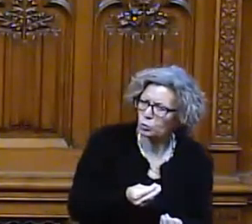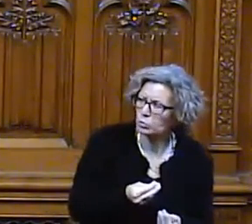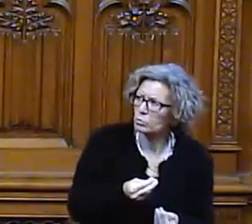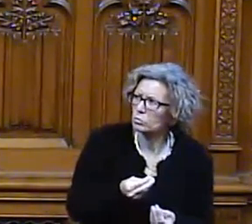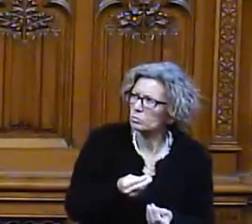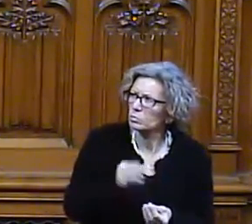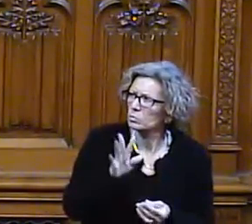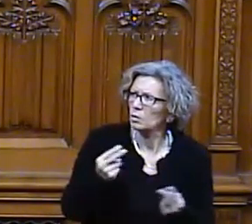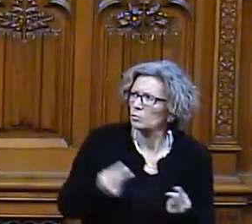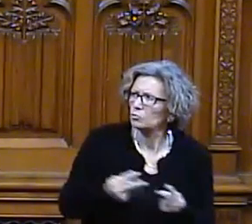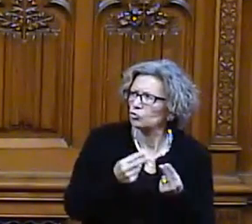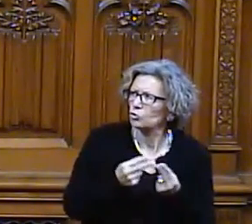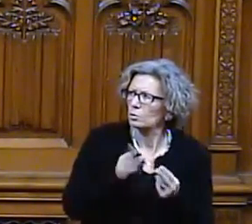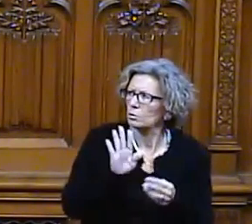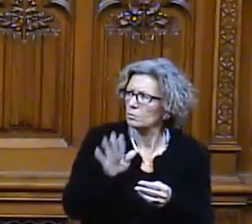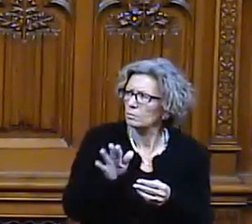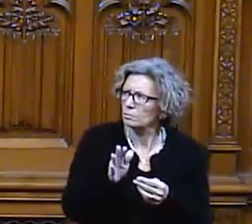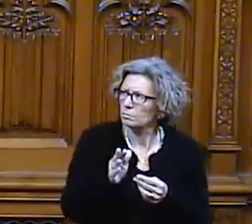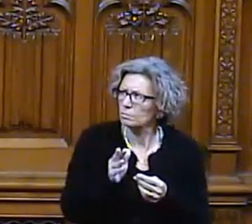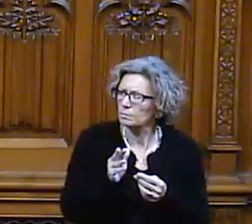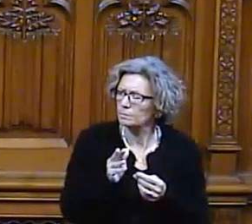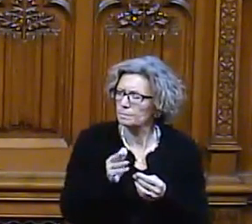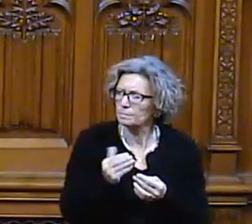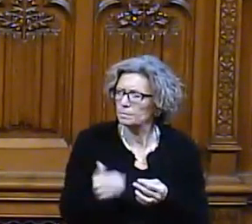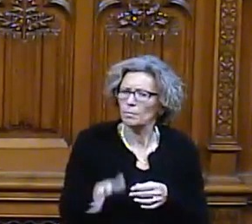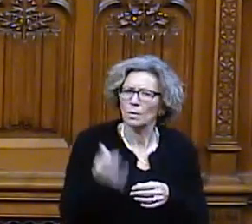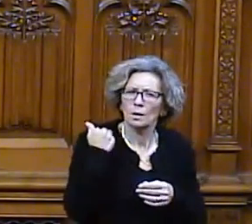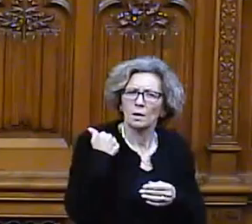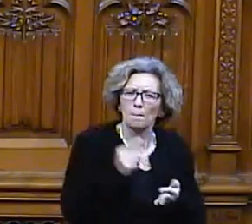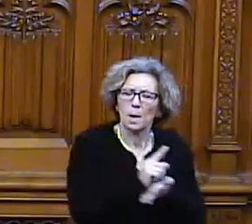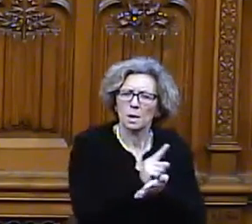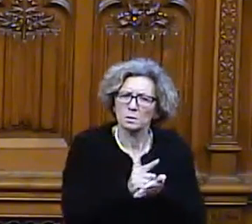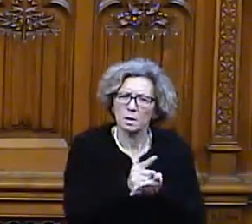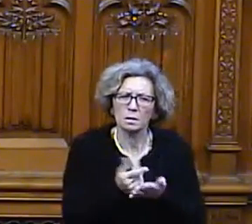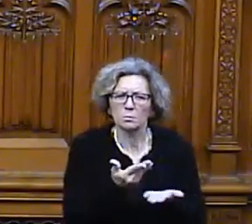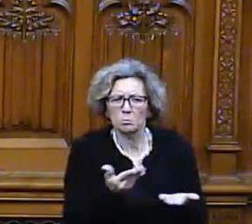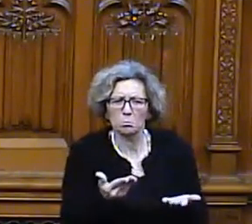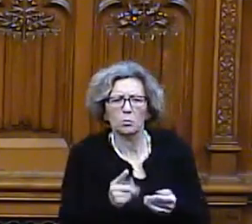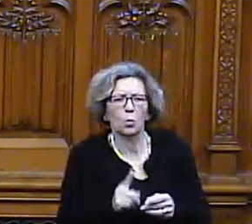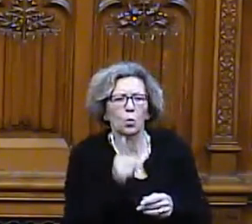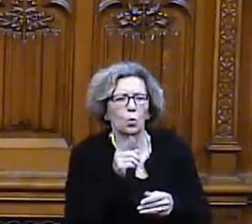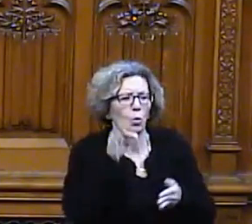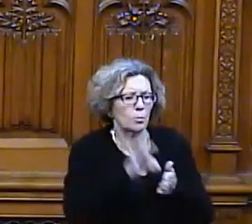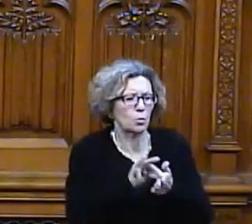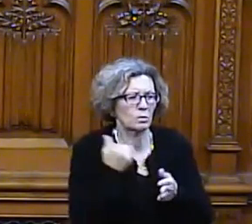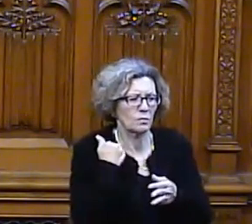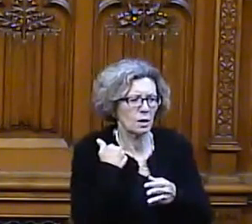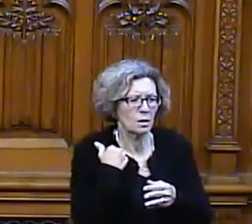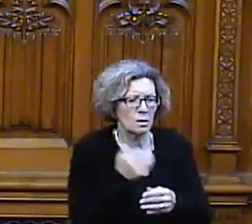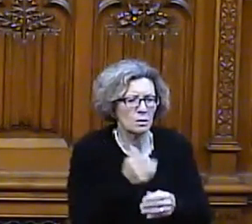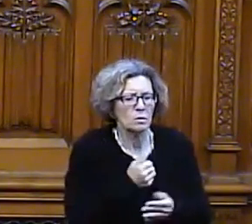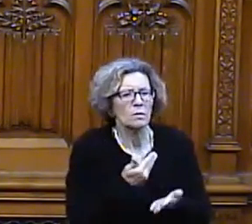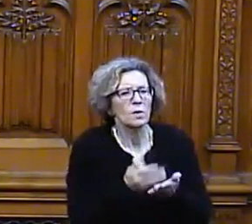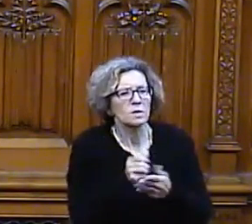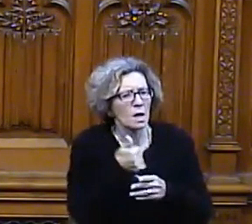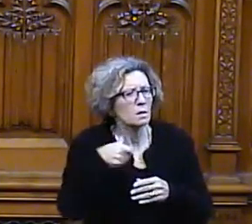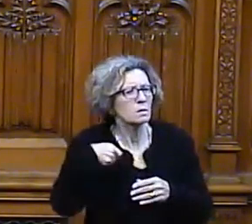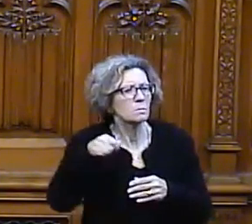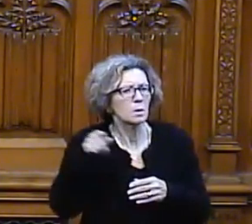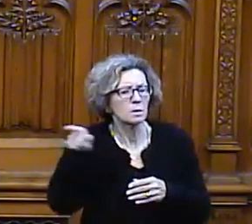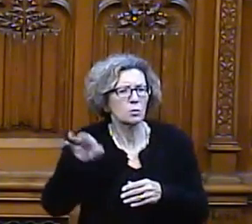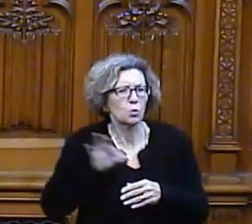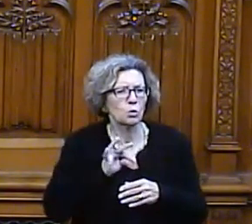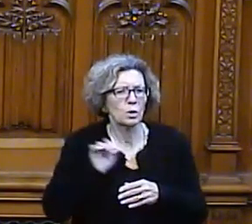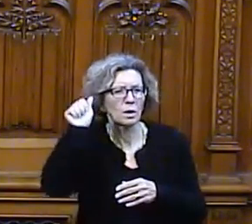in ihren Streitereien ihren für damalige Zeiten absoluten Höhepunkt erreicht hat, indem nämlich ein Mandatar, der